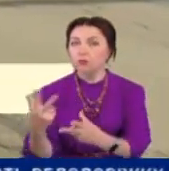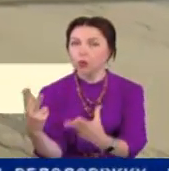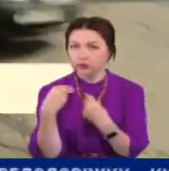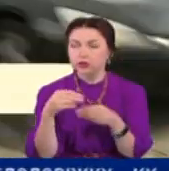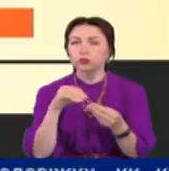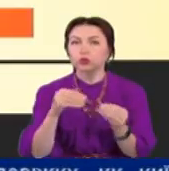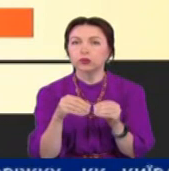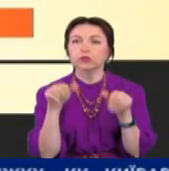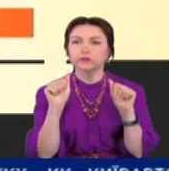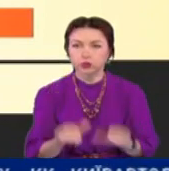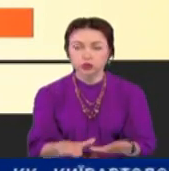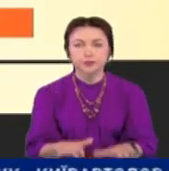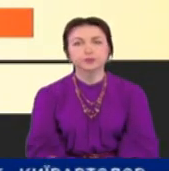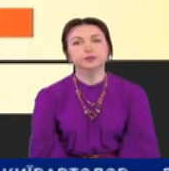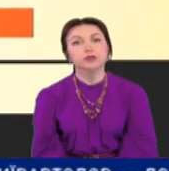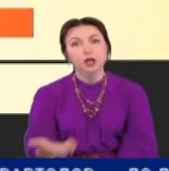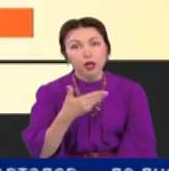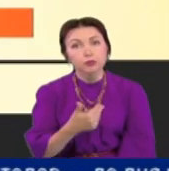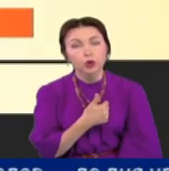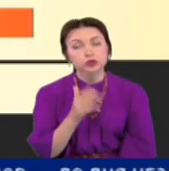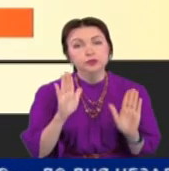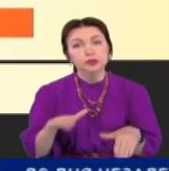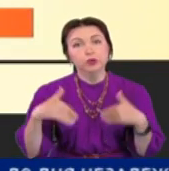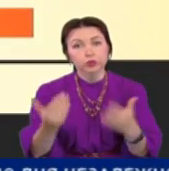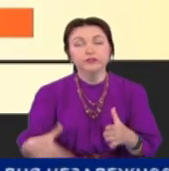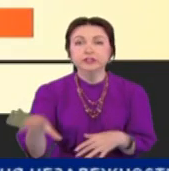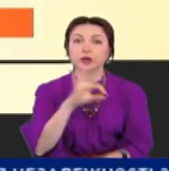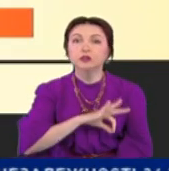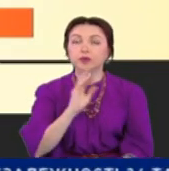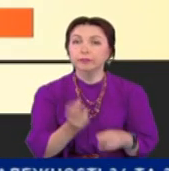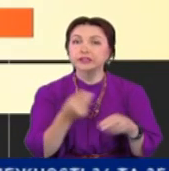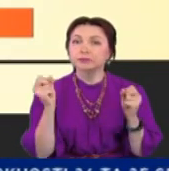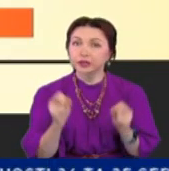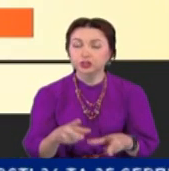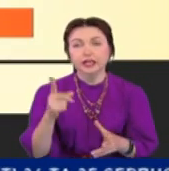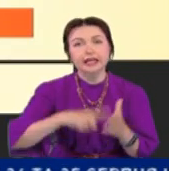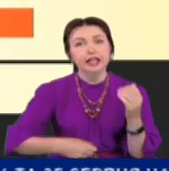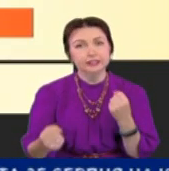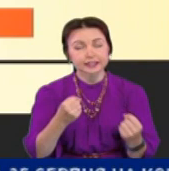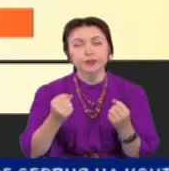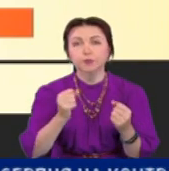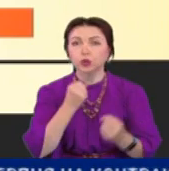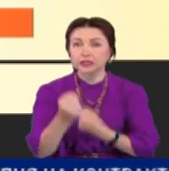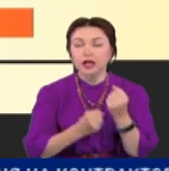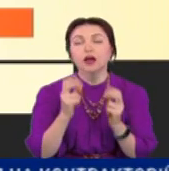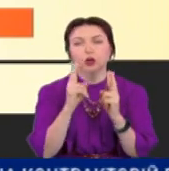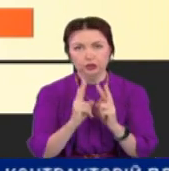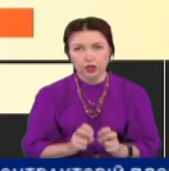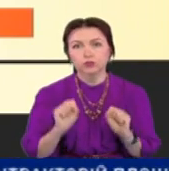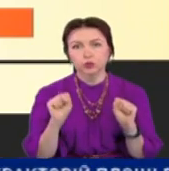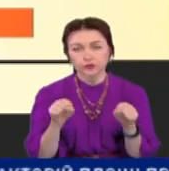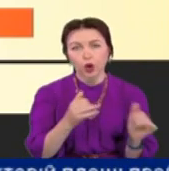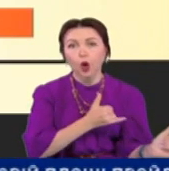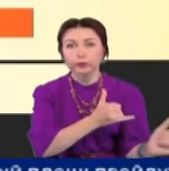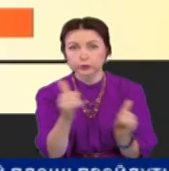проблему вирішити. Ми хочемо запропонувати всім користувачам безпечні і надійні поїздки, тому розглянемо можливість обслуговування і